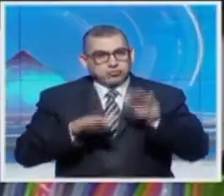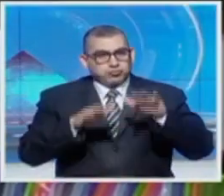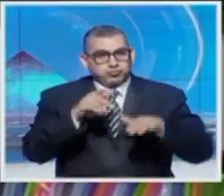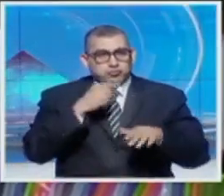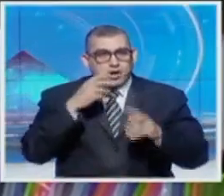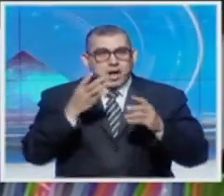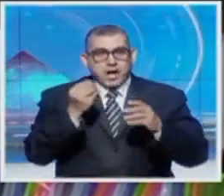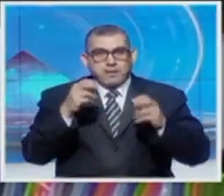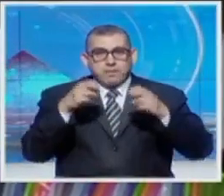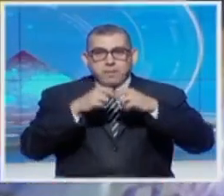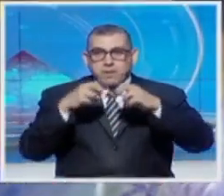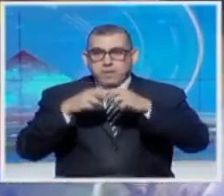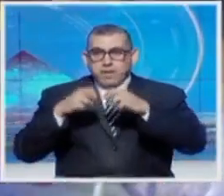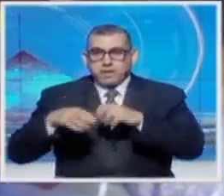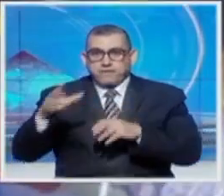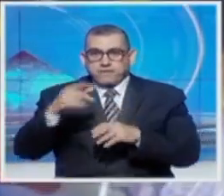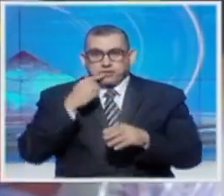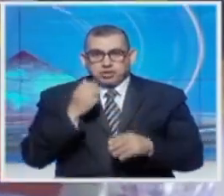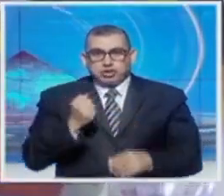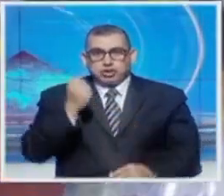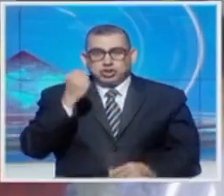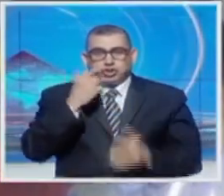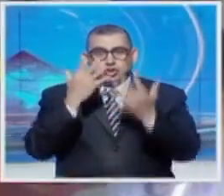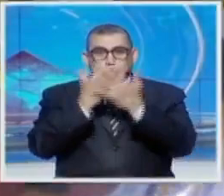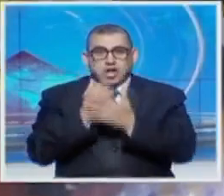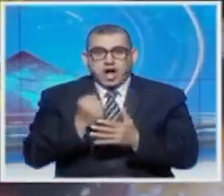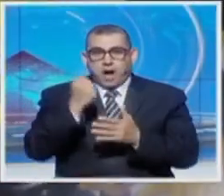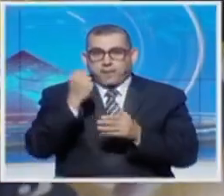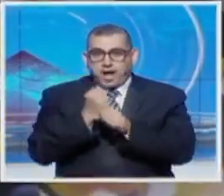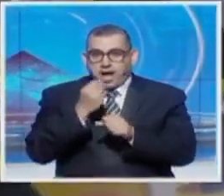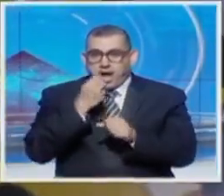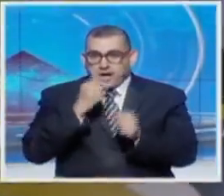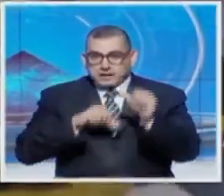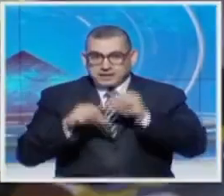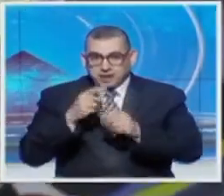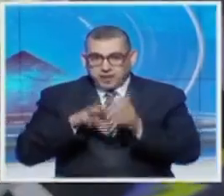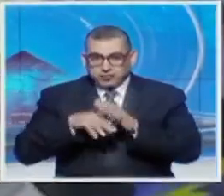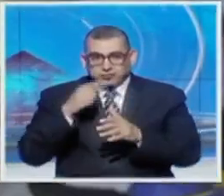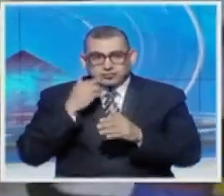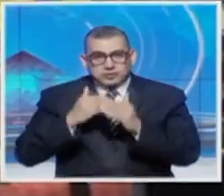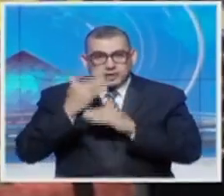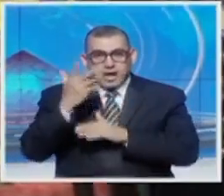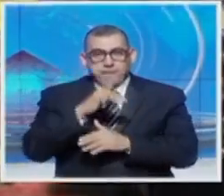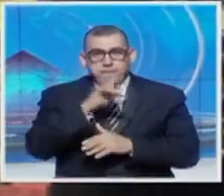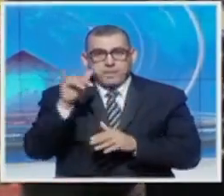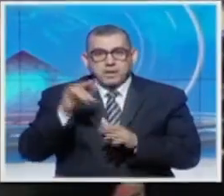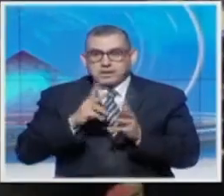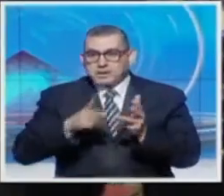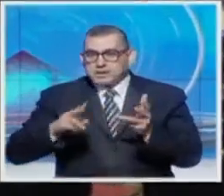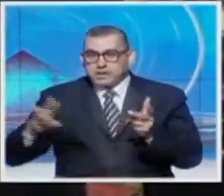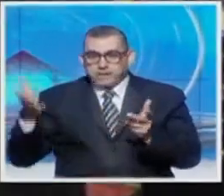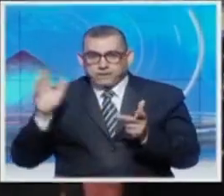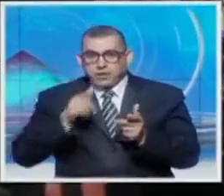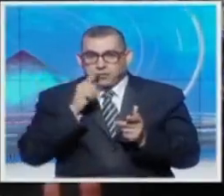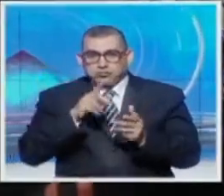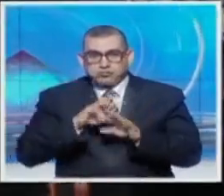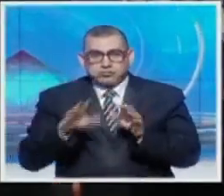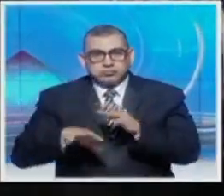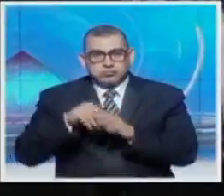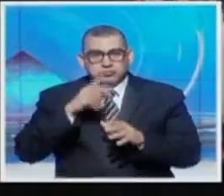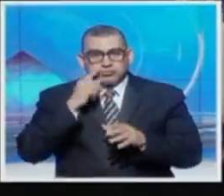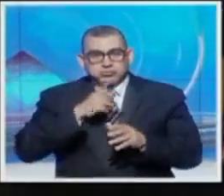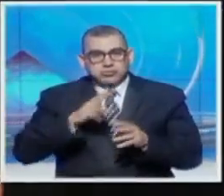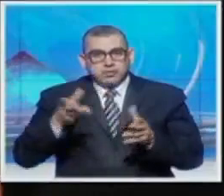40 معرض تشارك الشركه القابضه للصناعات الغذائيه بمنتجاتها التي تزيد عن 100 صنف، اضافه الى